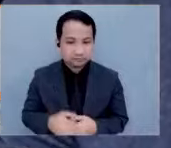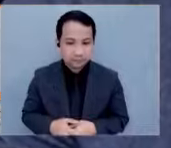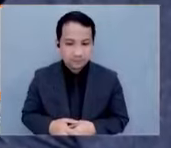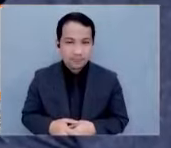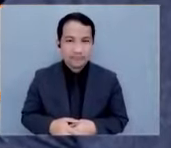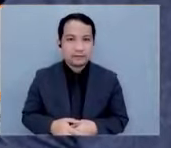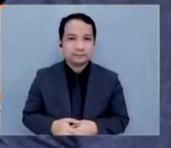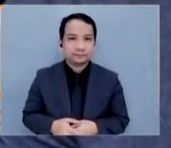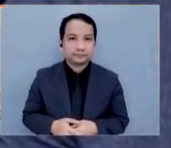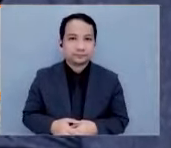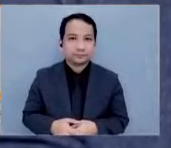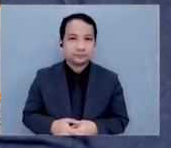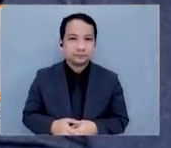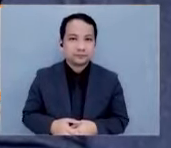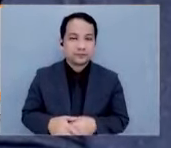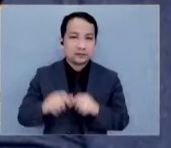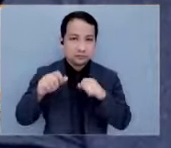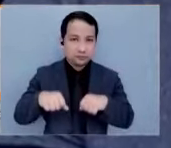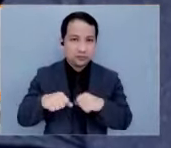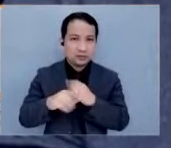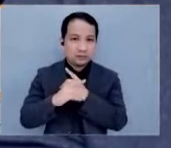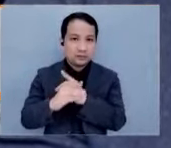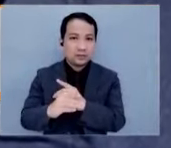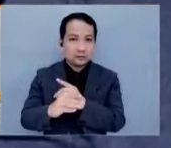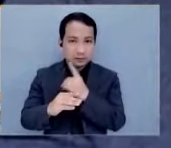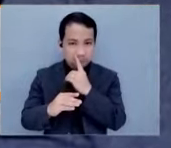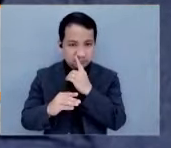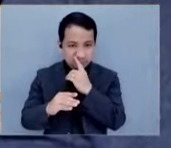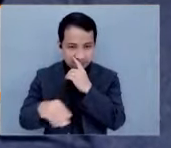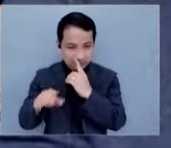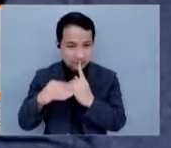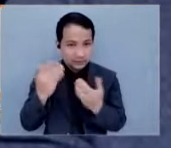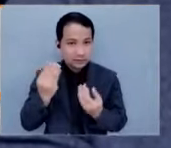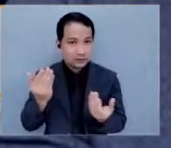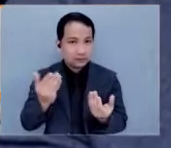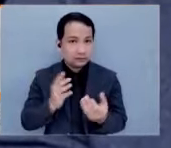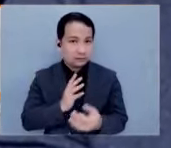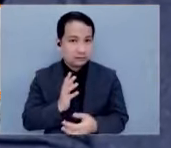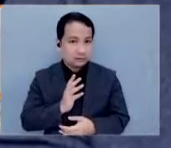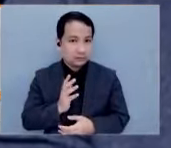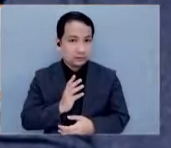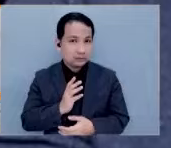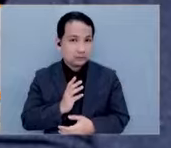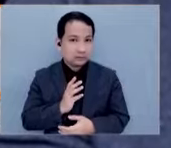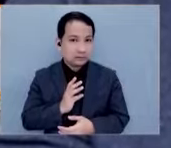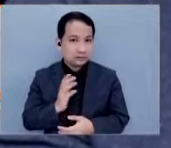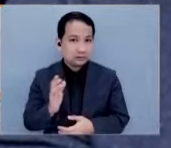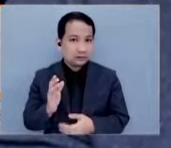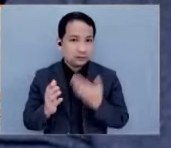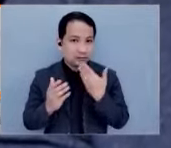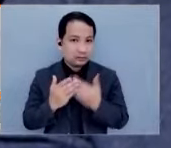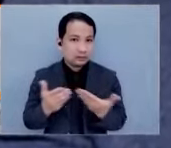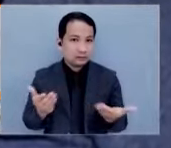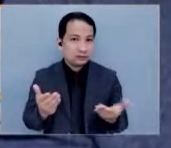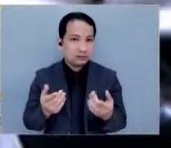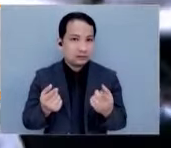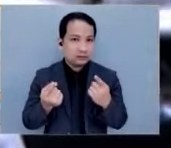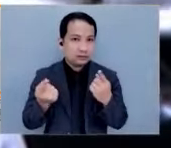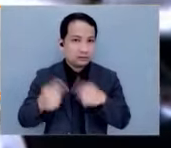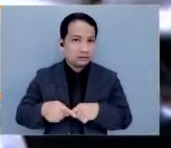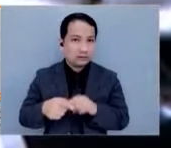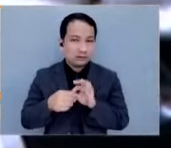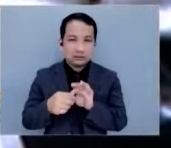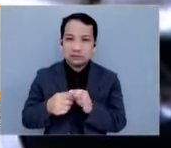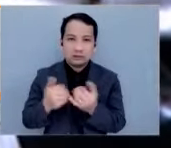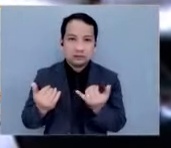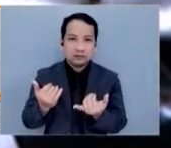pwede sana maiwasan kung ang lahat po ng tao ay mababait at mabubuti. Hindi po mangyayari ang ganito. Ginagamit